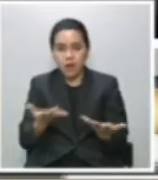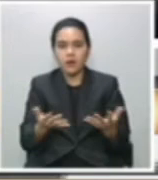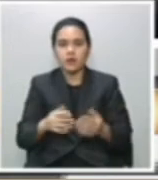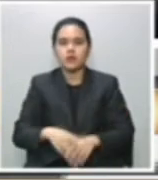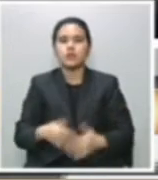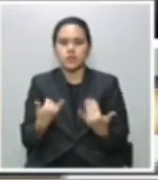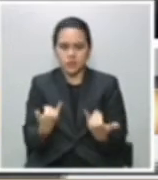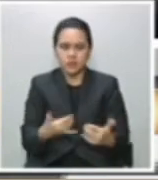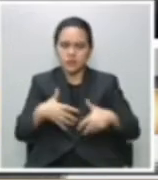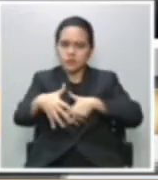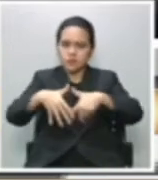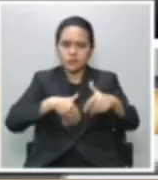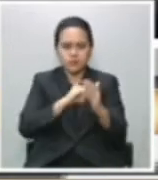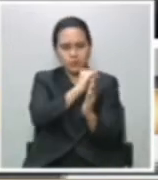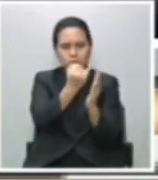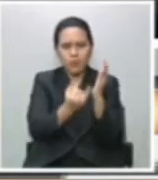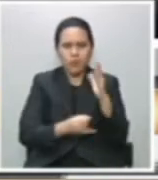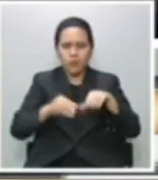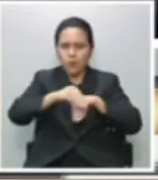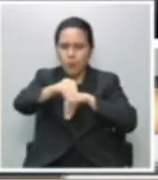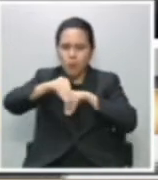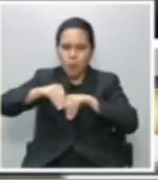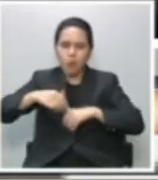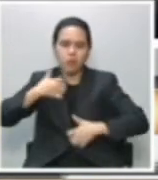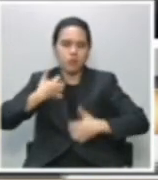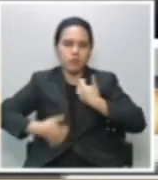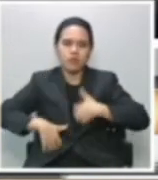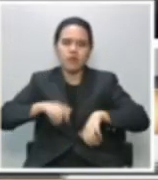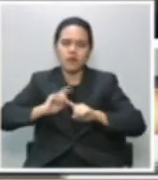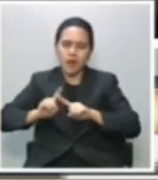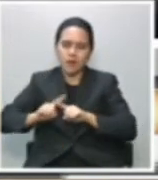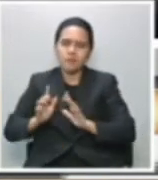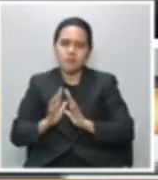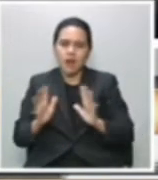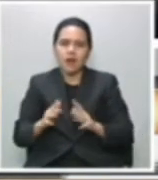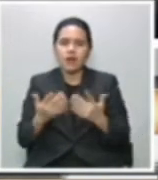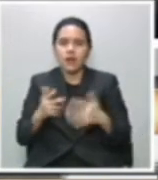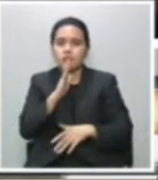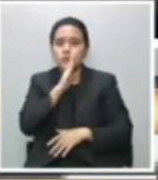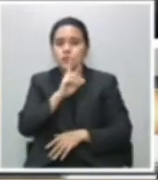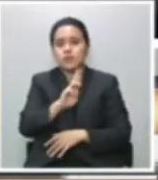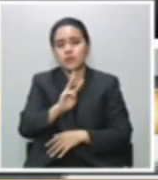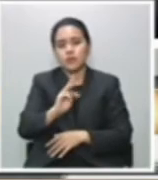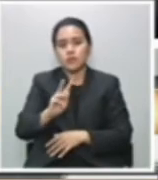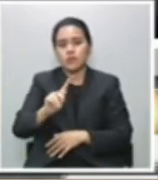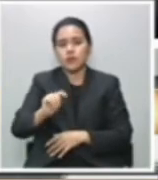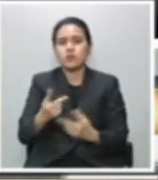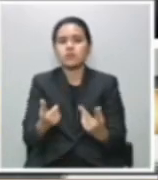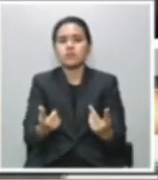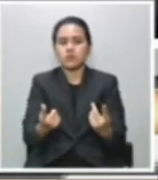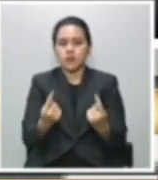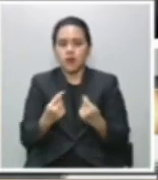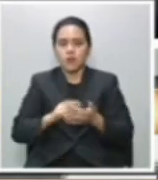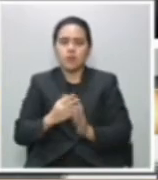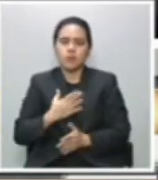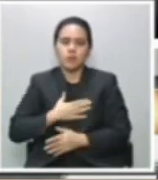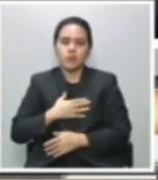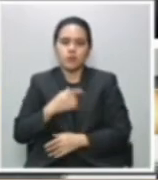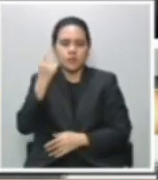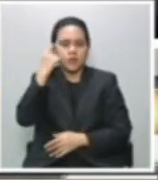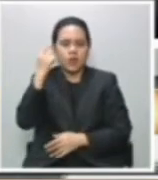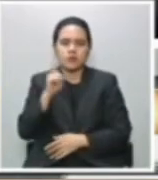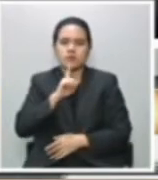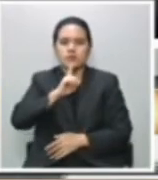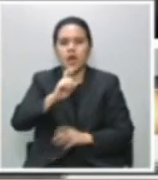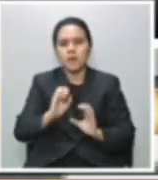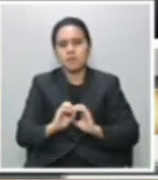ท่านเพราะฉะนั้นถ้าท่านตอบแบบนี้ผมก็คงไม่มีคำถามที่จะถามต่อในคำถามที่สอง